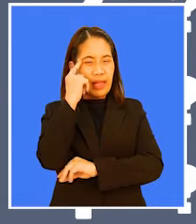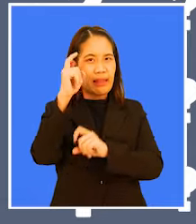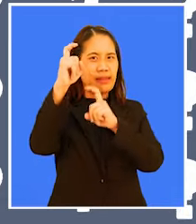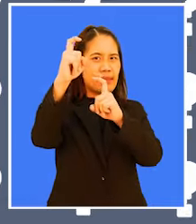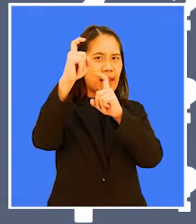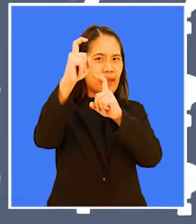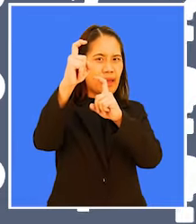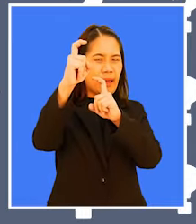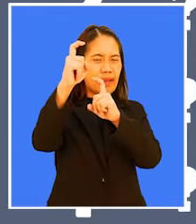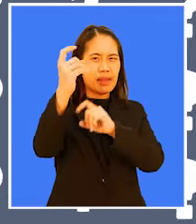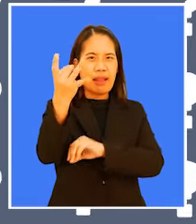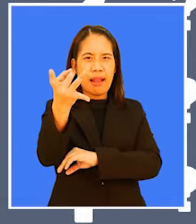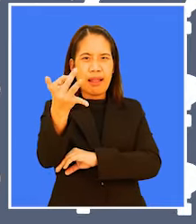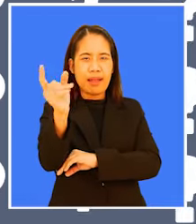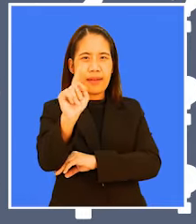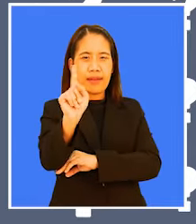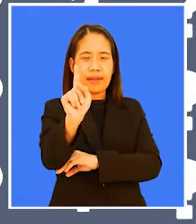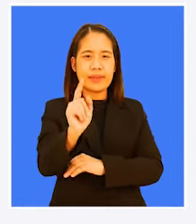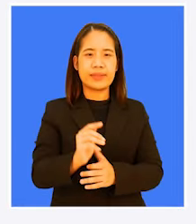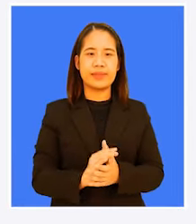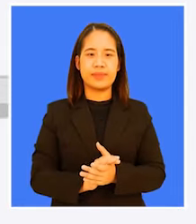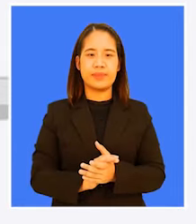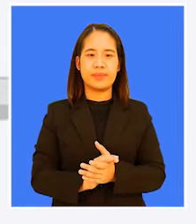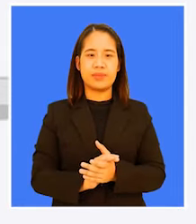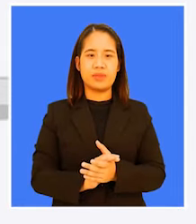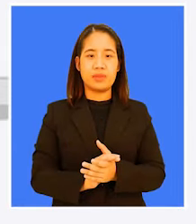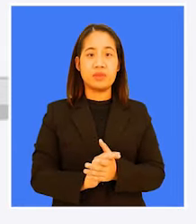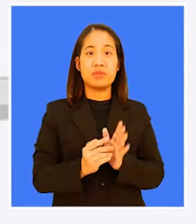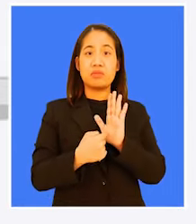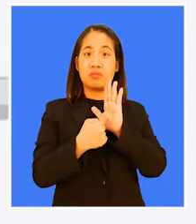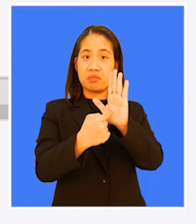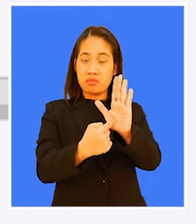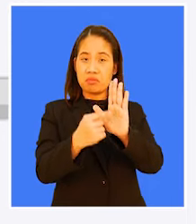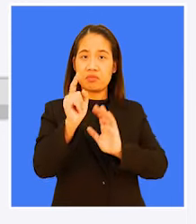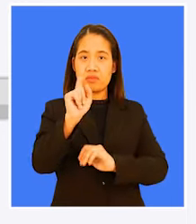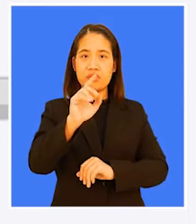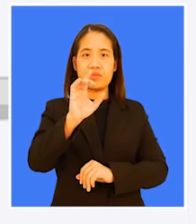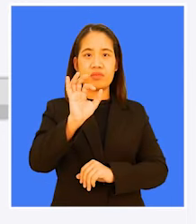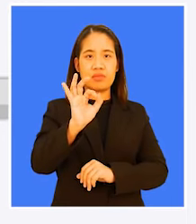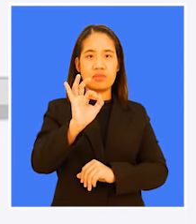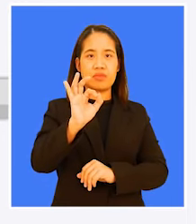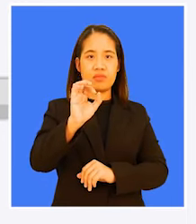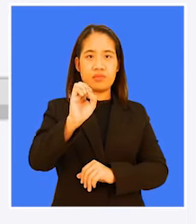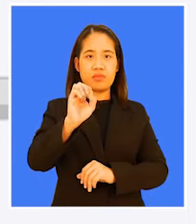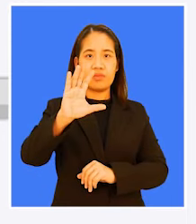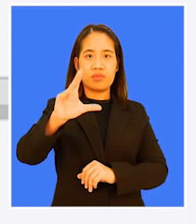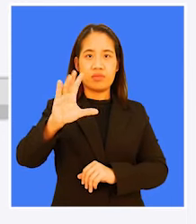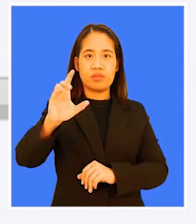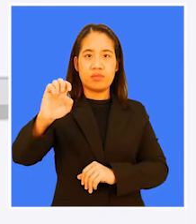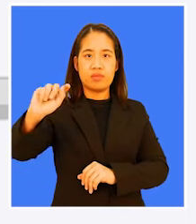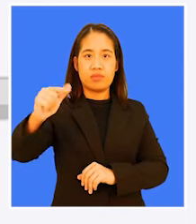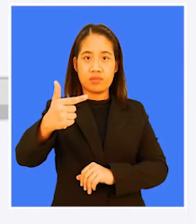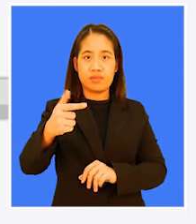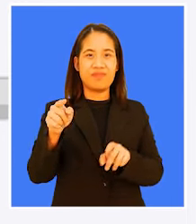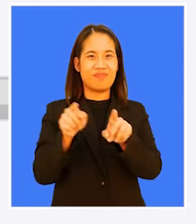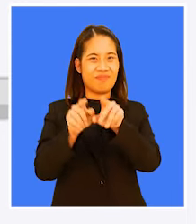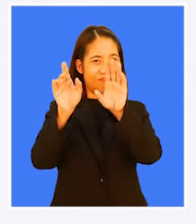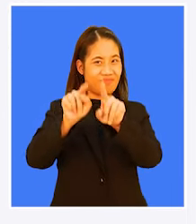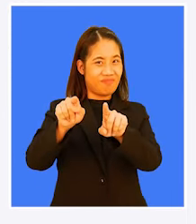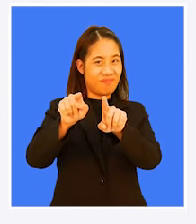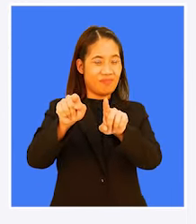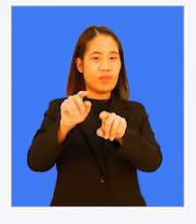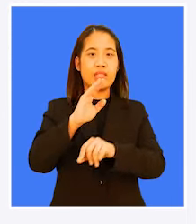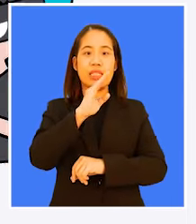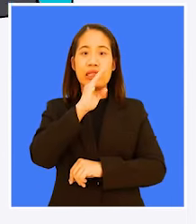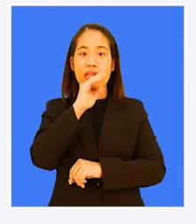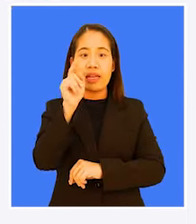ที่ว่านี่มันคืออะไรล่ะ อีกกรณีคือการโจมตีแบบฟิชชิ่งอย่างที่ยายน้อยเจอนี่แหละ